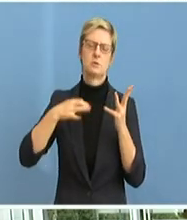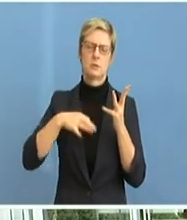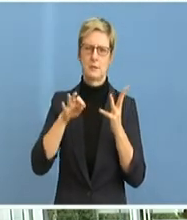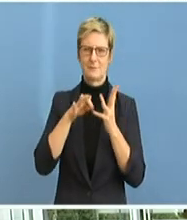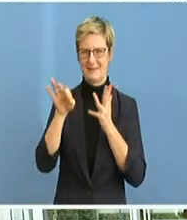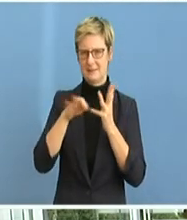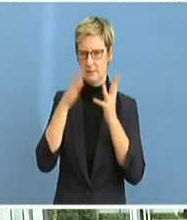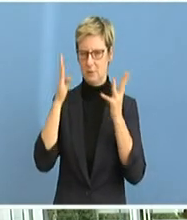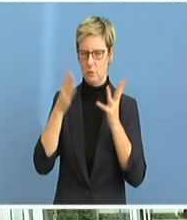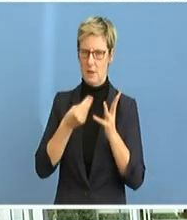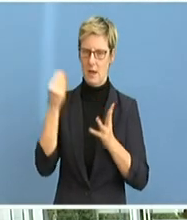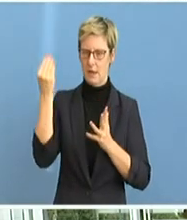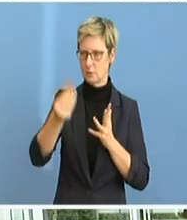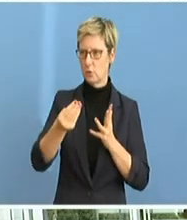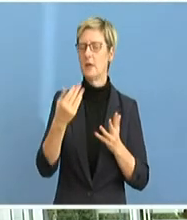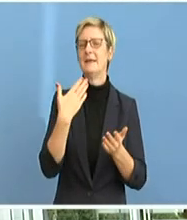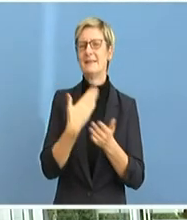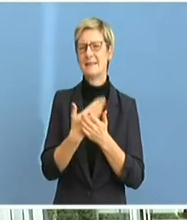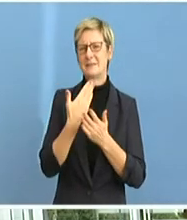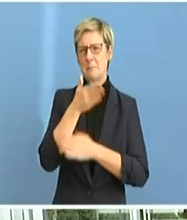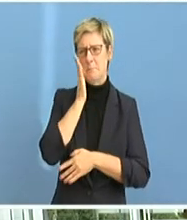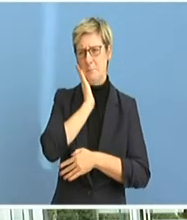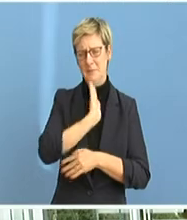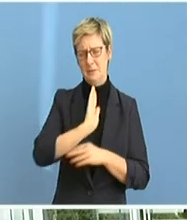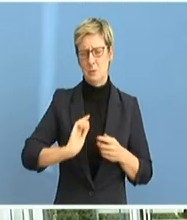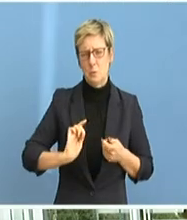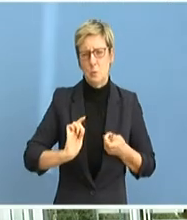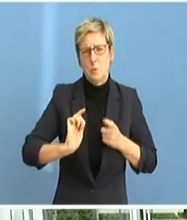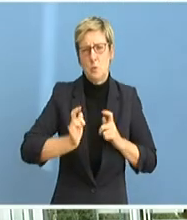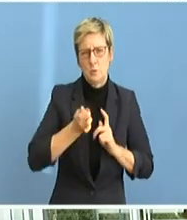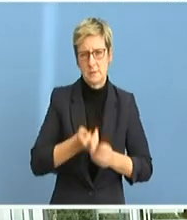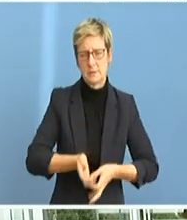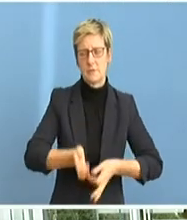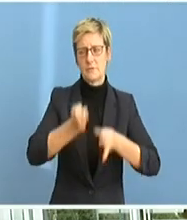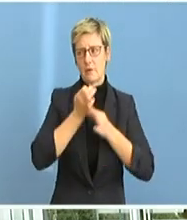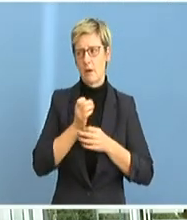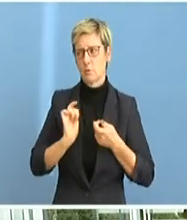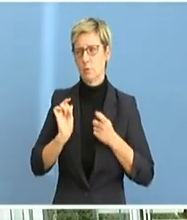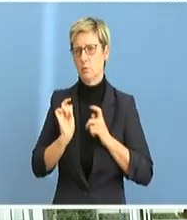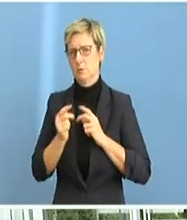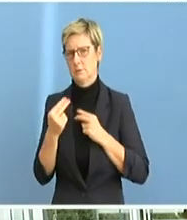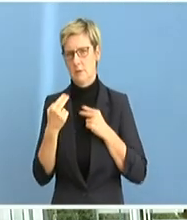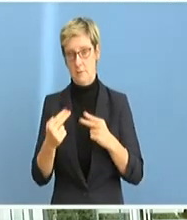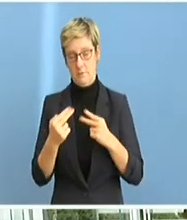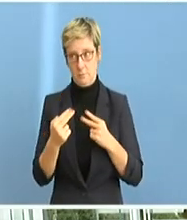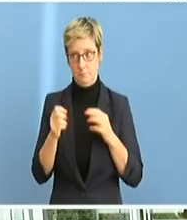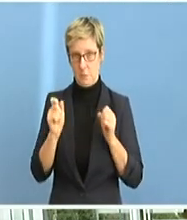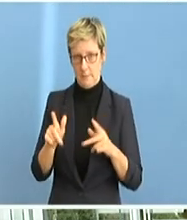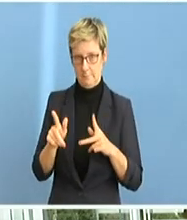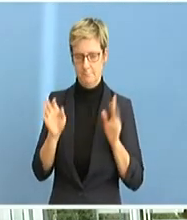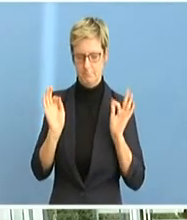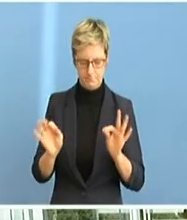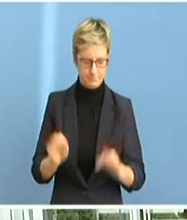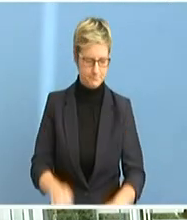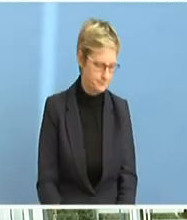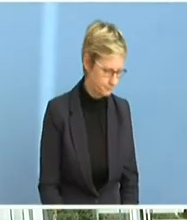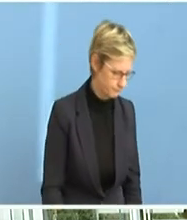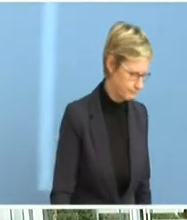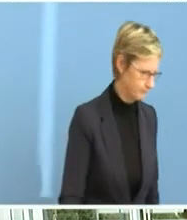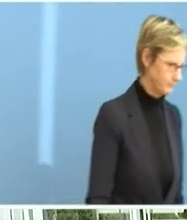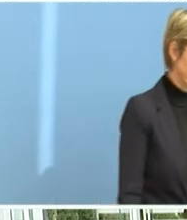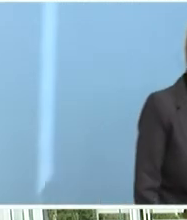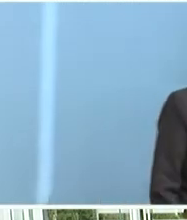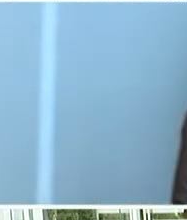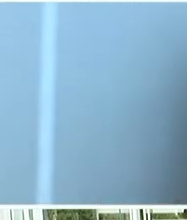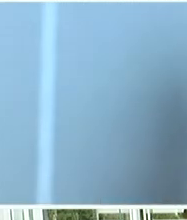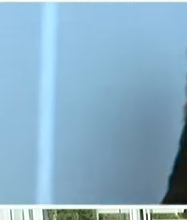Gesundheitsministerium. Deswegen mit der Bitte um knappe Fragen und gerne auch knappe Antworten. Ja. Herr